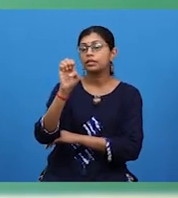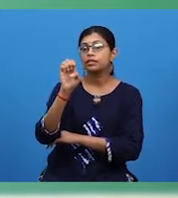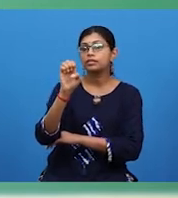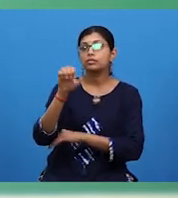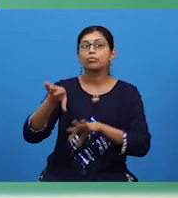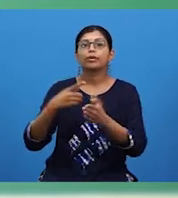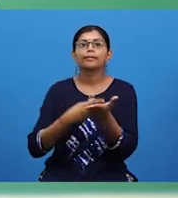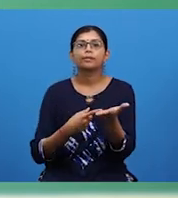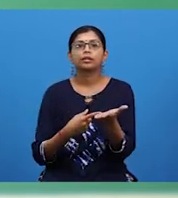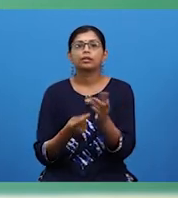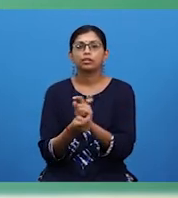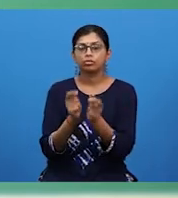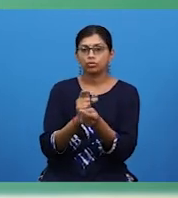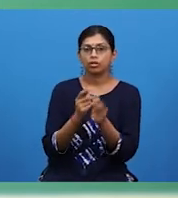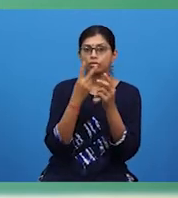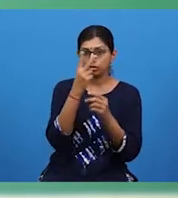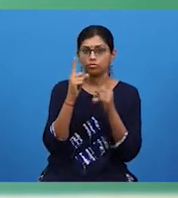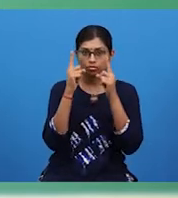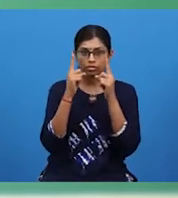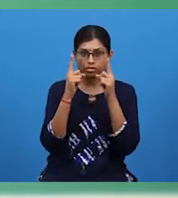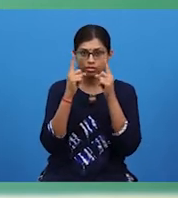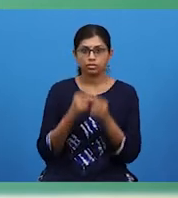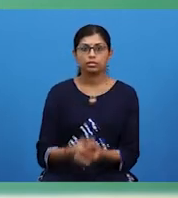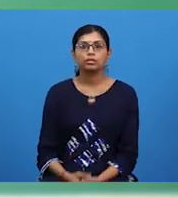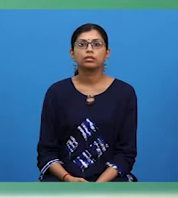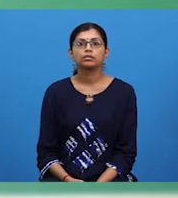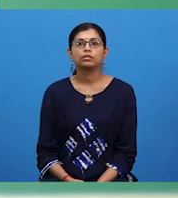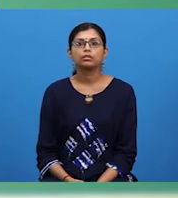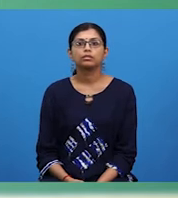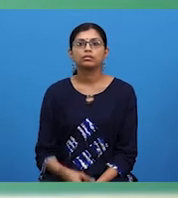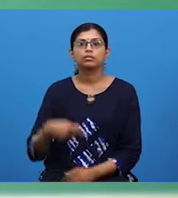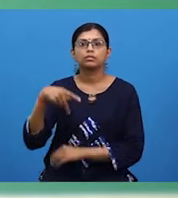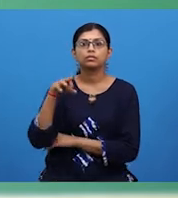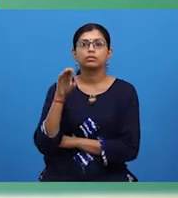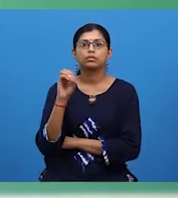Protease pula akan mencernakan polipeptida menjadi dipeptida.